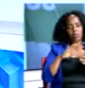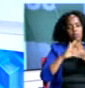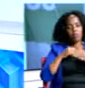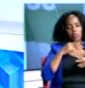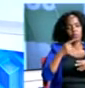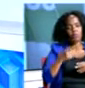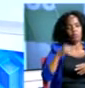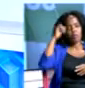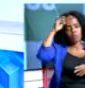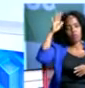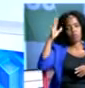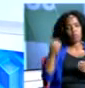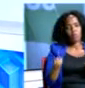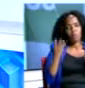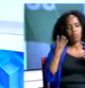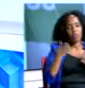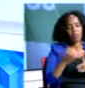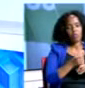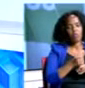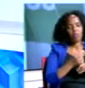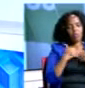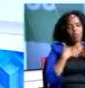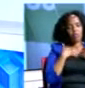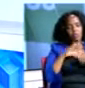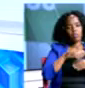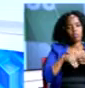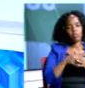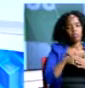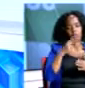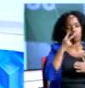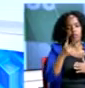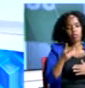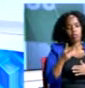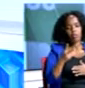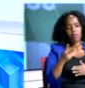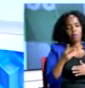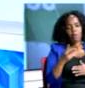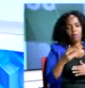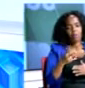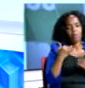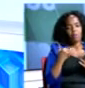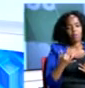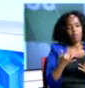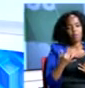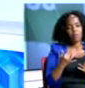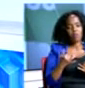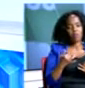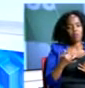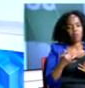jira. Namni kunis nama baay'ee wajjin walqabata waan ta'eef waliigala isaas yeroo ilaallu egaa outbreakiin